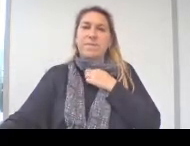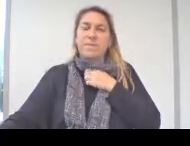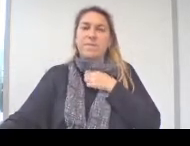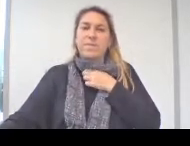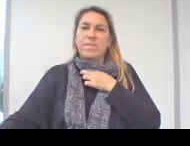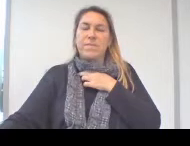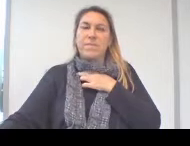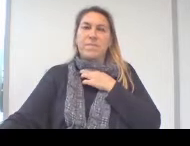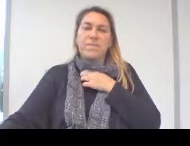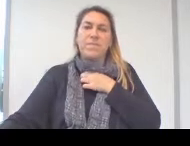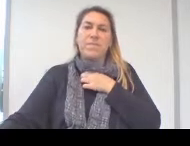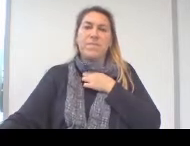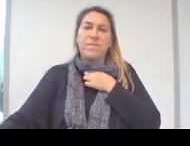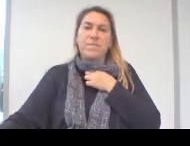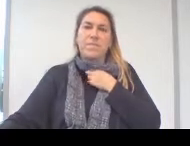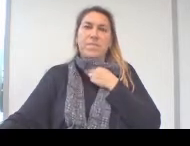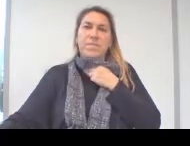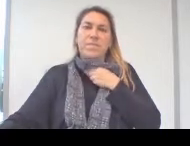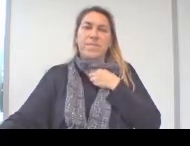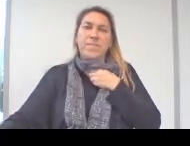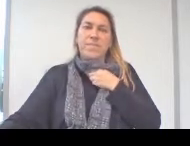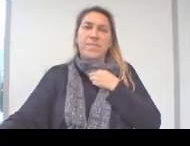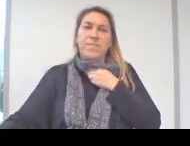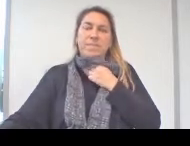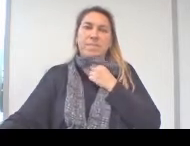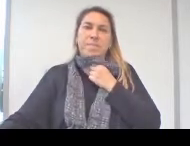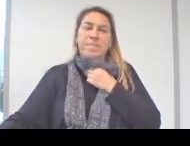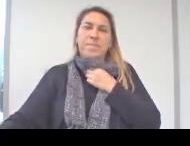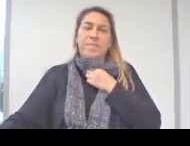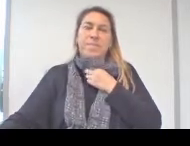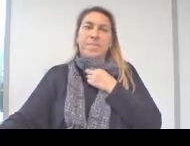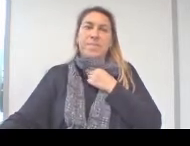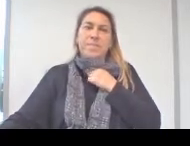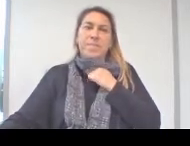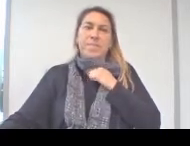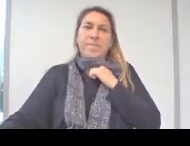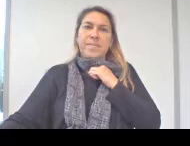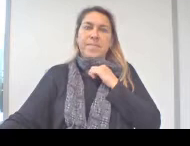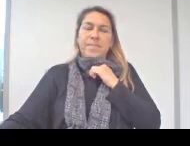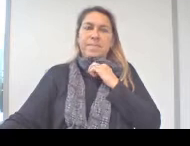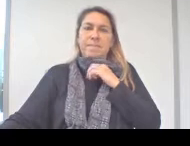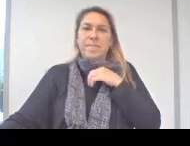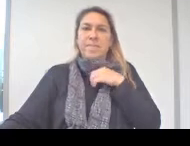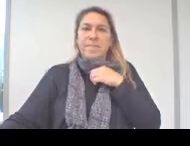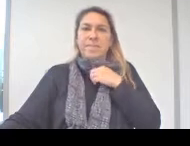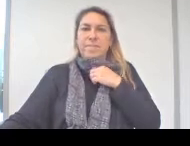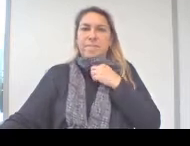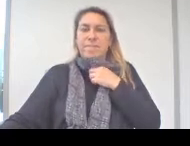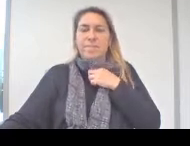donc on est plus sur effectivement des compétences qui vont être nécessaires en